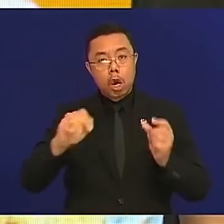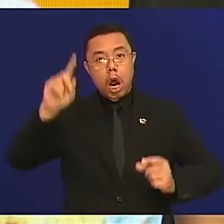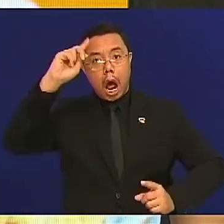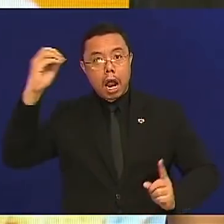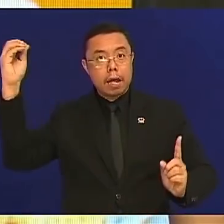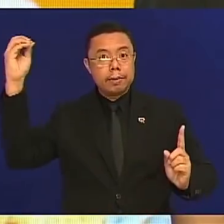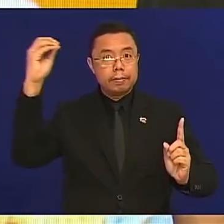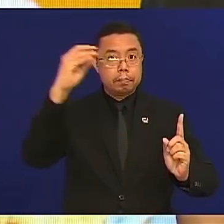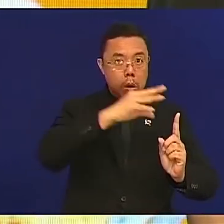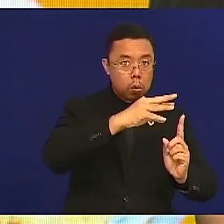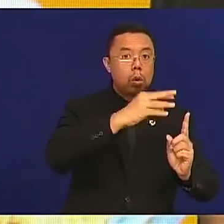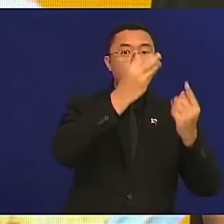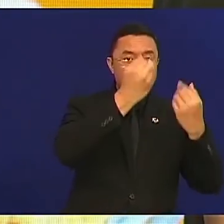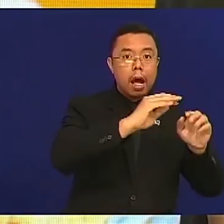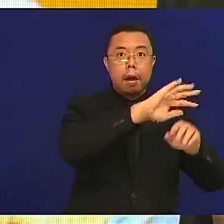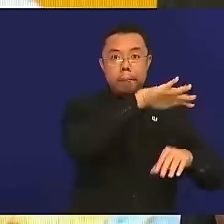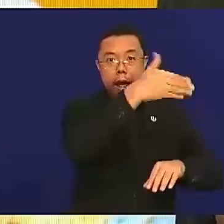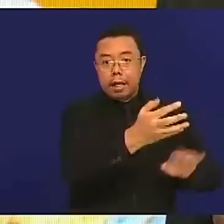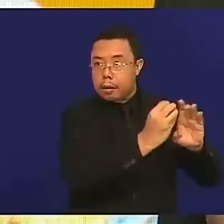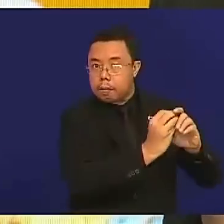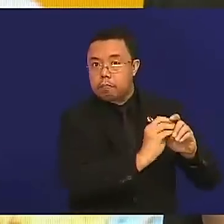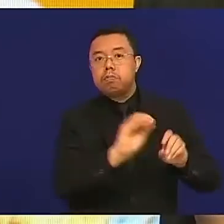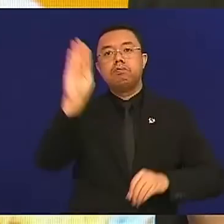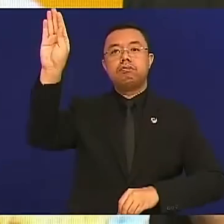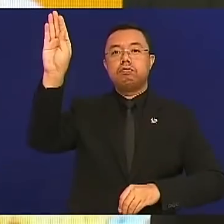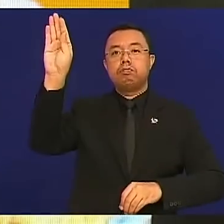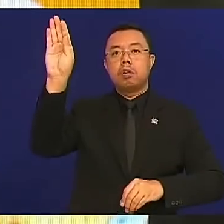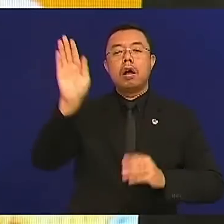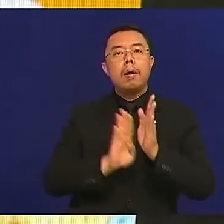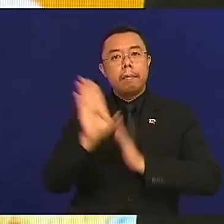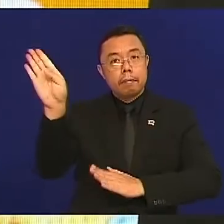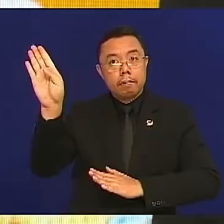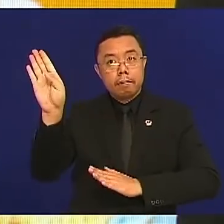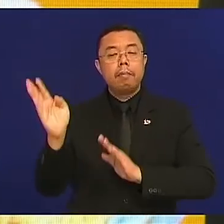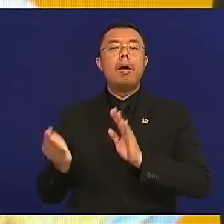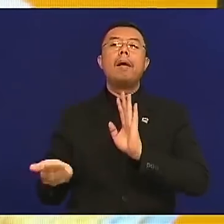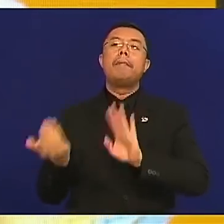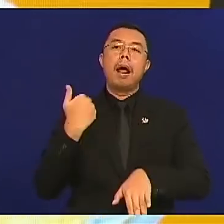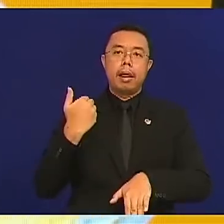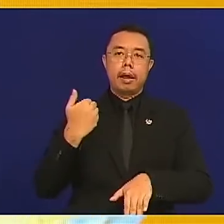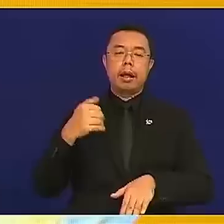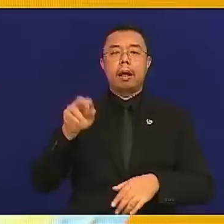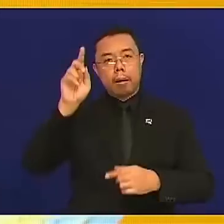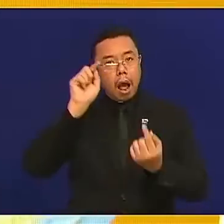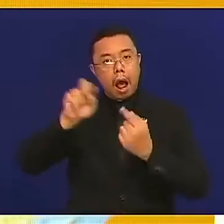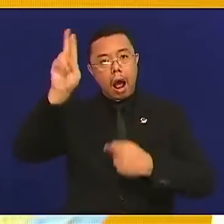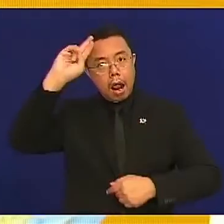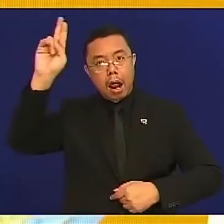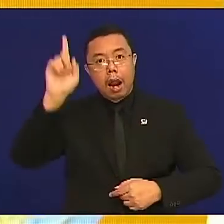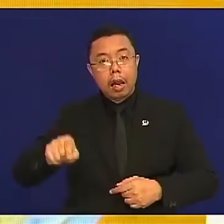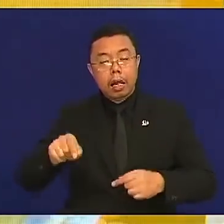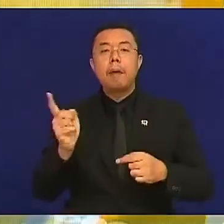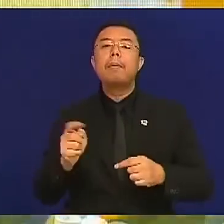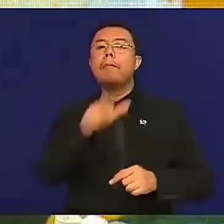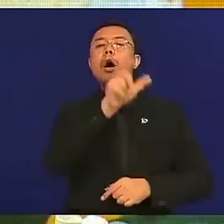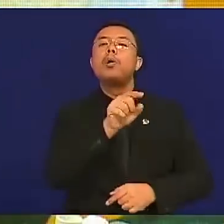itu pulang kepadanya. Kembali kepadanya. Seperti yang dikatakan firman Tuhan, karena